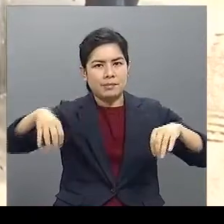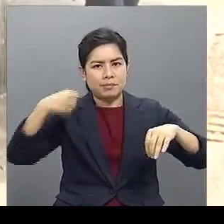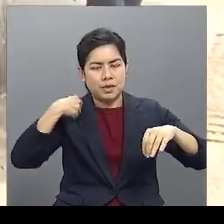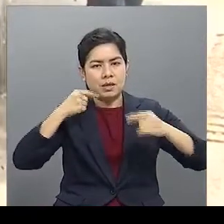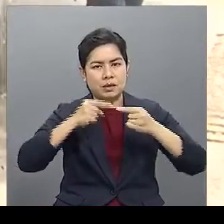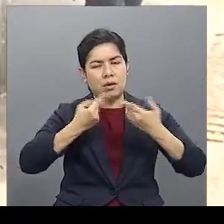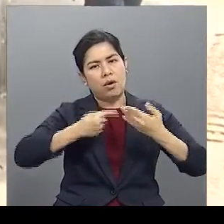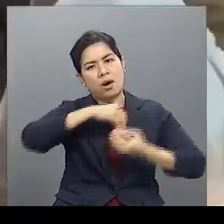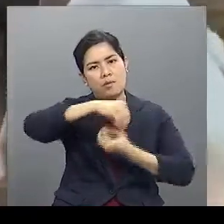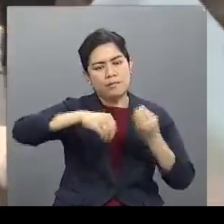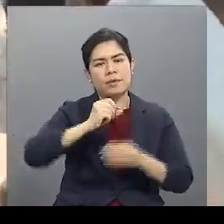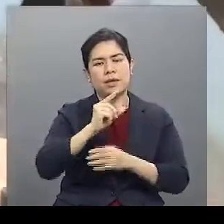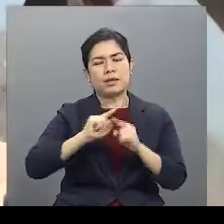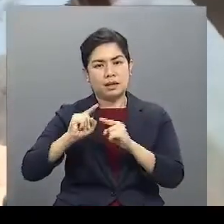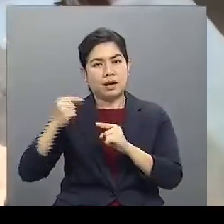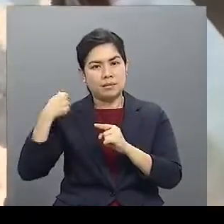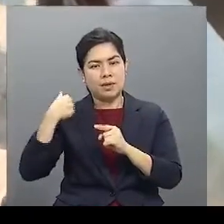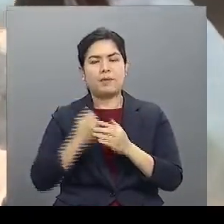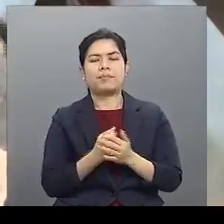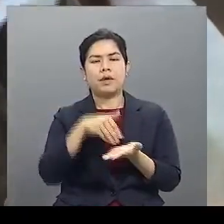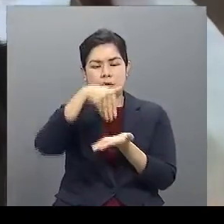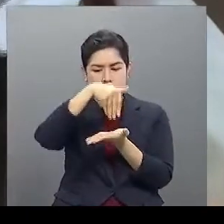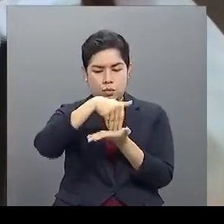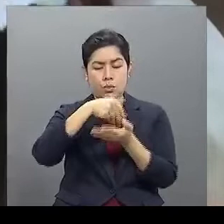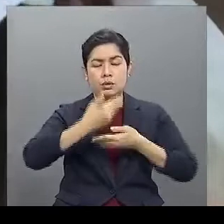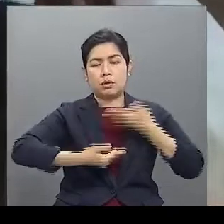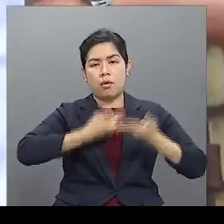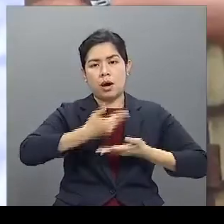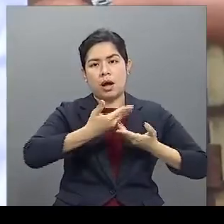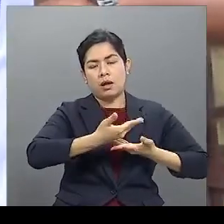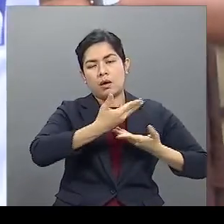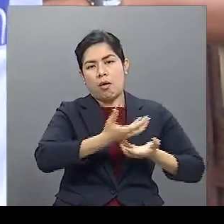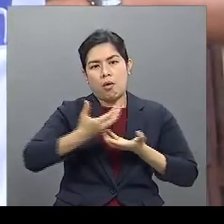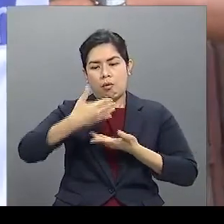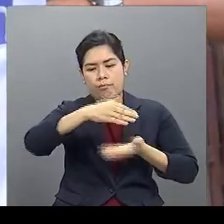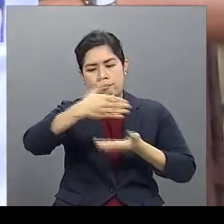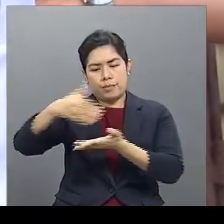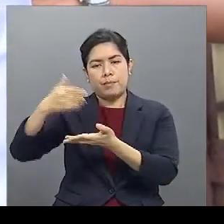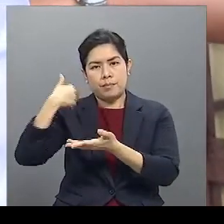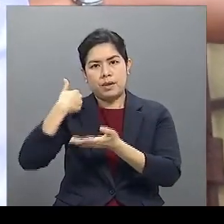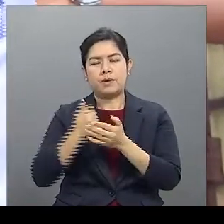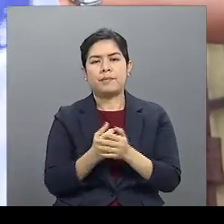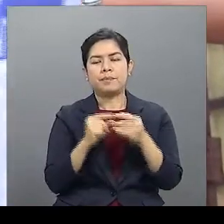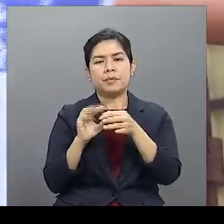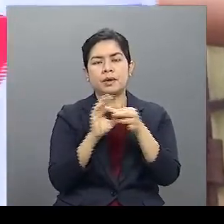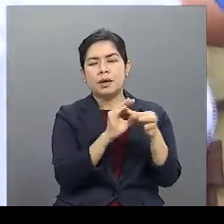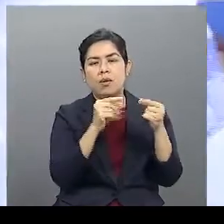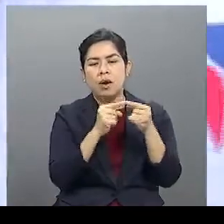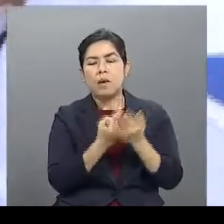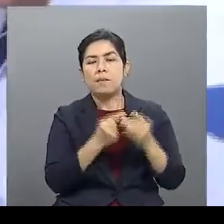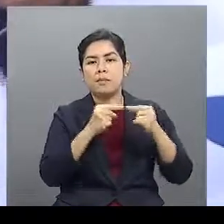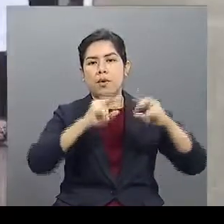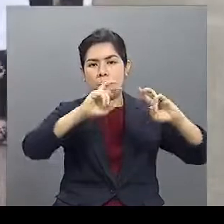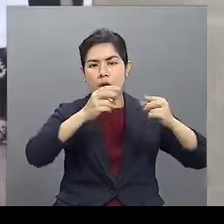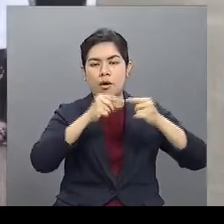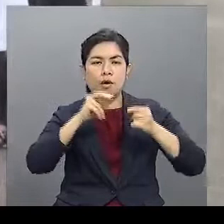รวมกระจายสินค้าโครงการเขื่อนป้องกันน้ำท่วมริมแม่น้ำโกลกการพัฒนาเรื่องการกีฬาการศึกษาและเน้นเรื่องการ